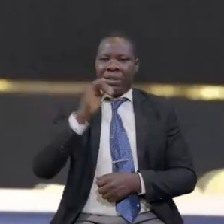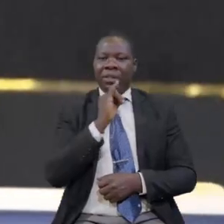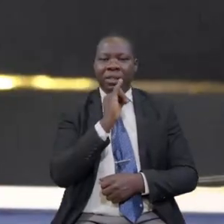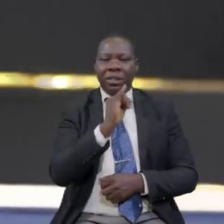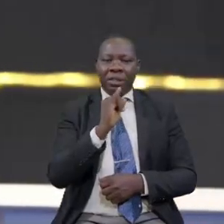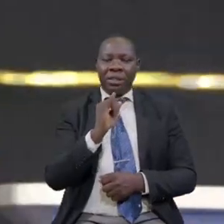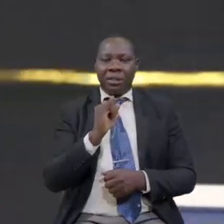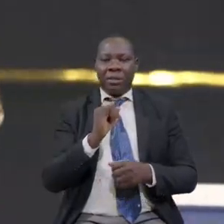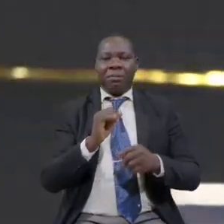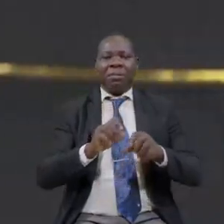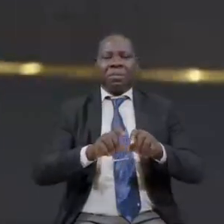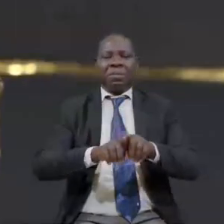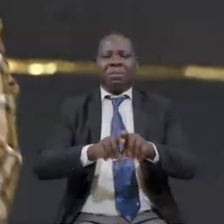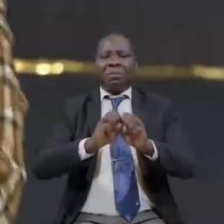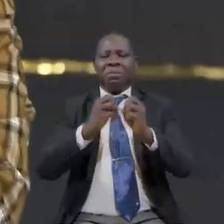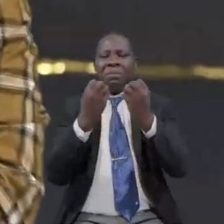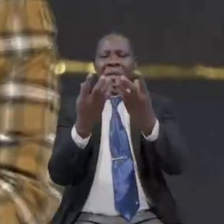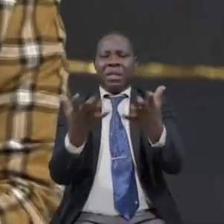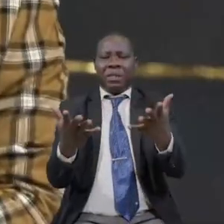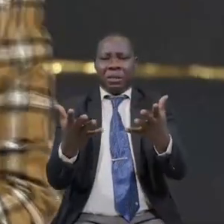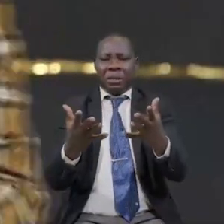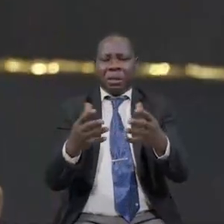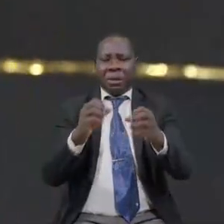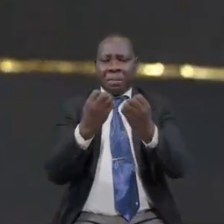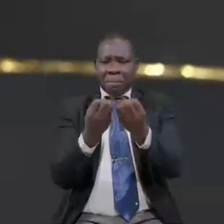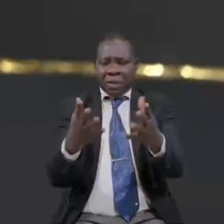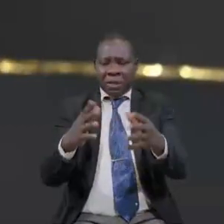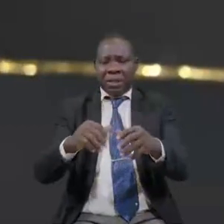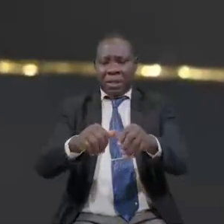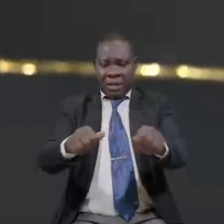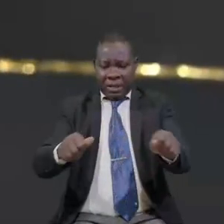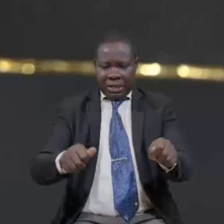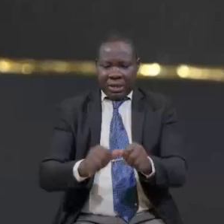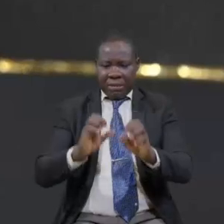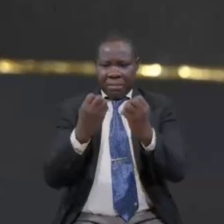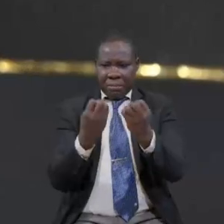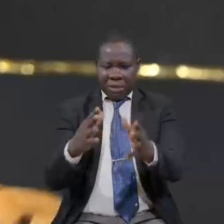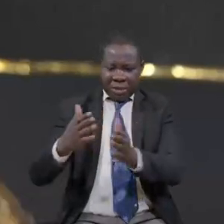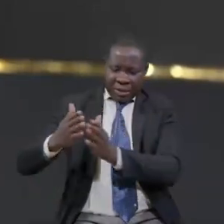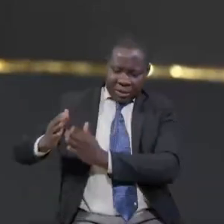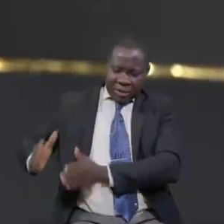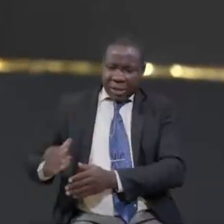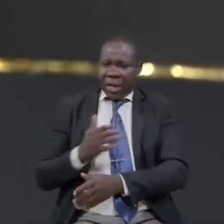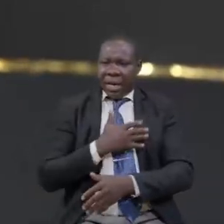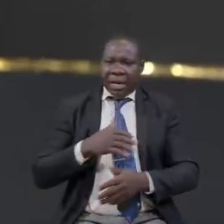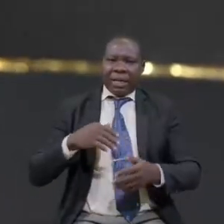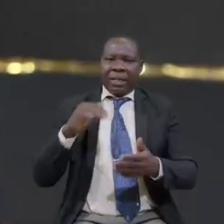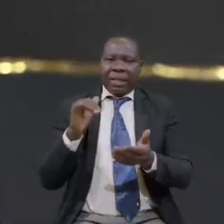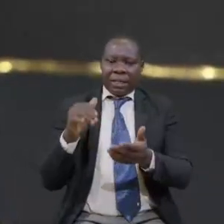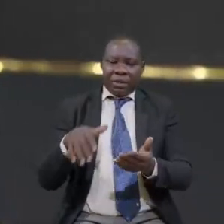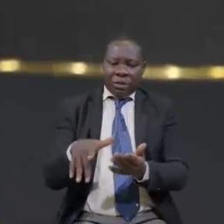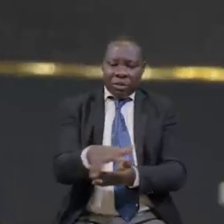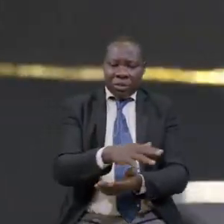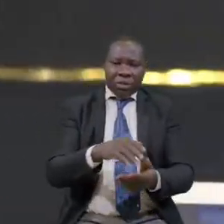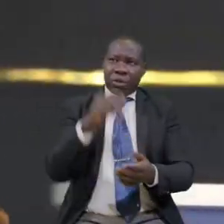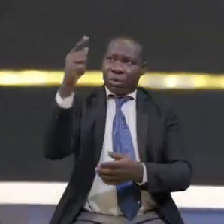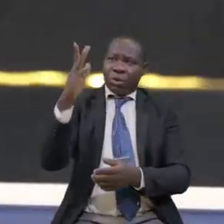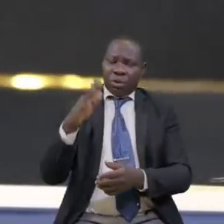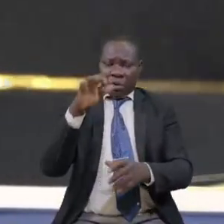La grâce est multiple et cela a beaucoup de dimensions et la grâce vous